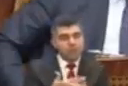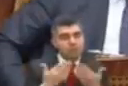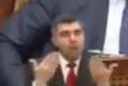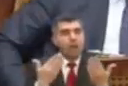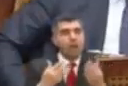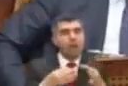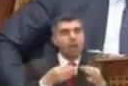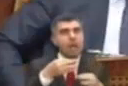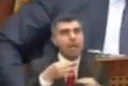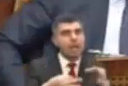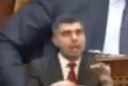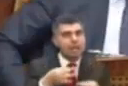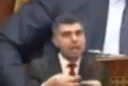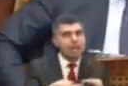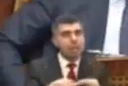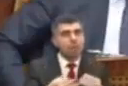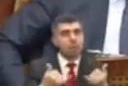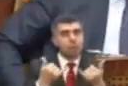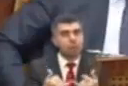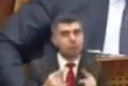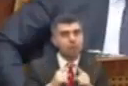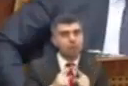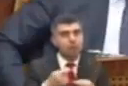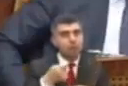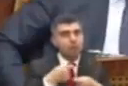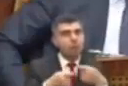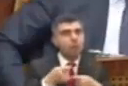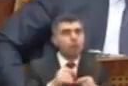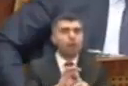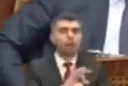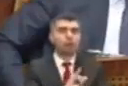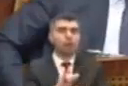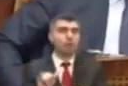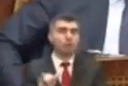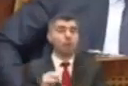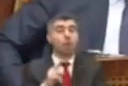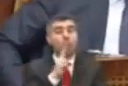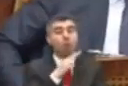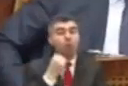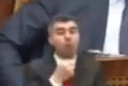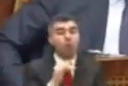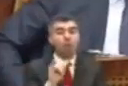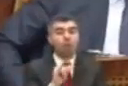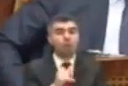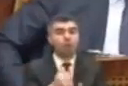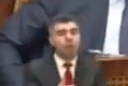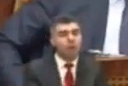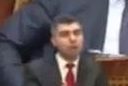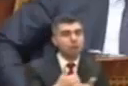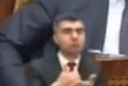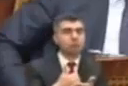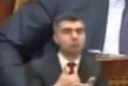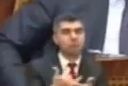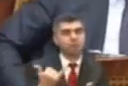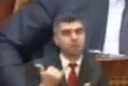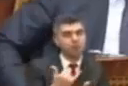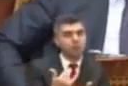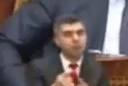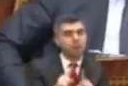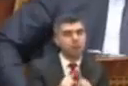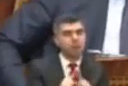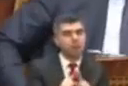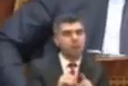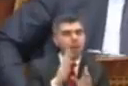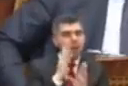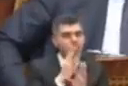وتينتجوا الحليب ويتعرضوا الان لخسائر فادحه. الحكومه خصها تحمل مسؤوليتها بدون ضرب على الطاوله وبدون